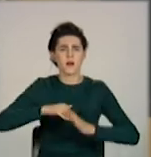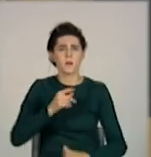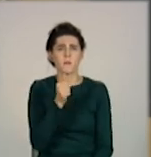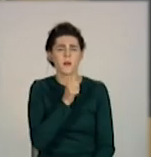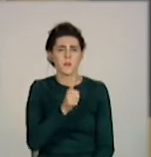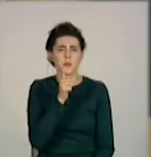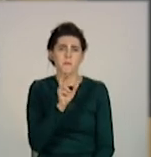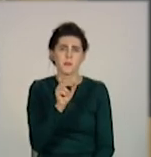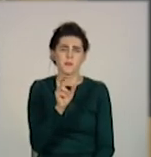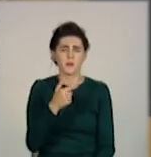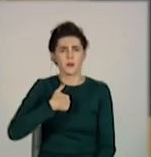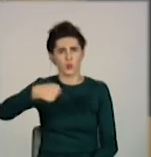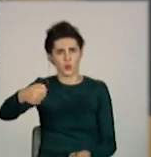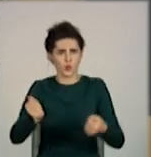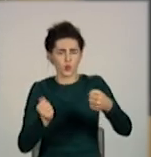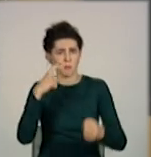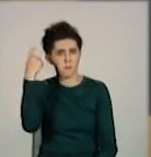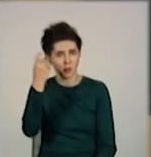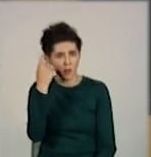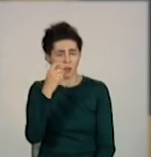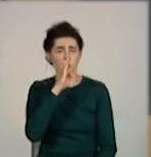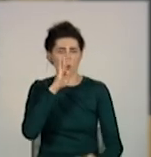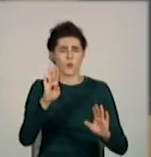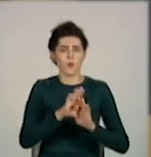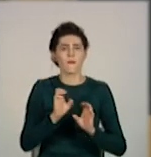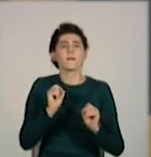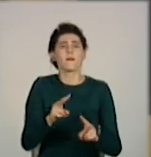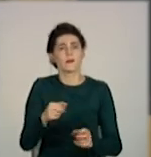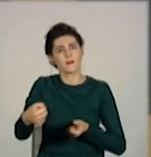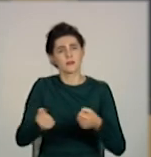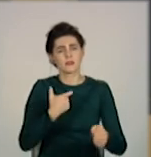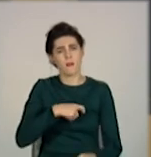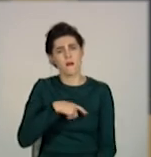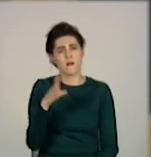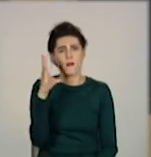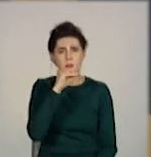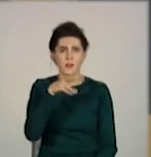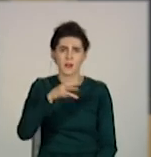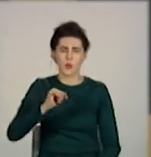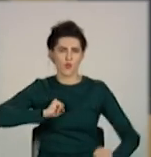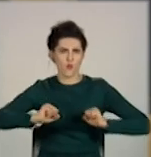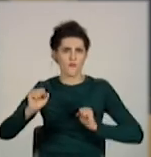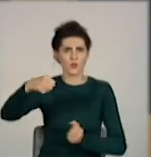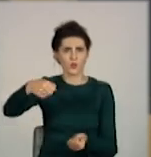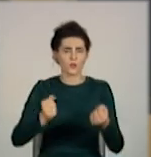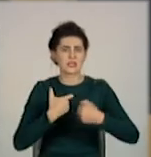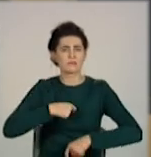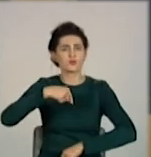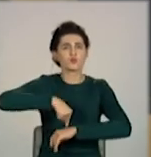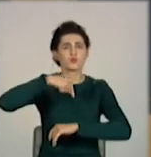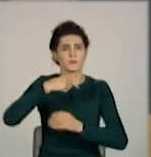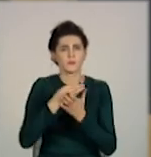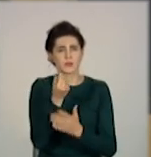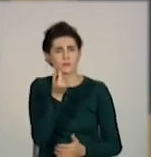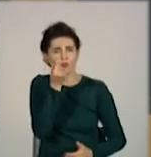засобом у нетверезому стані. Вони імітують стан алкогольного сп'яніння для того, щоб майбутні водії відчули, як навіть невелика